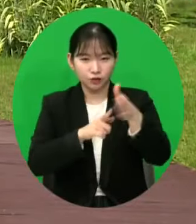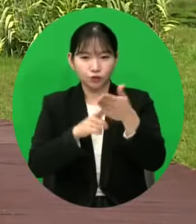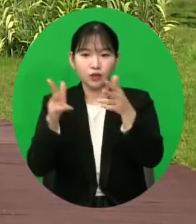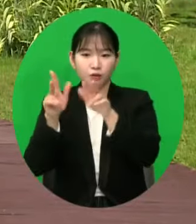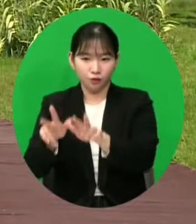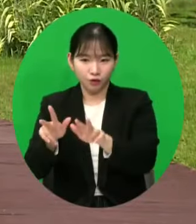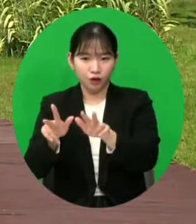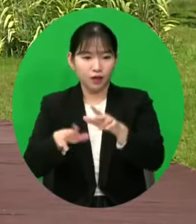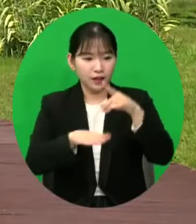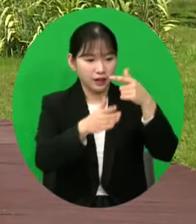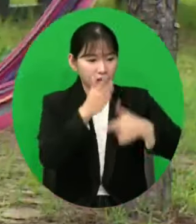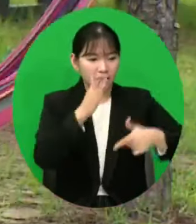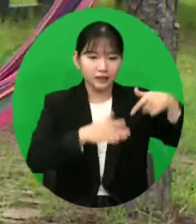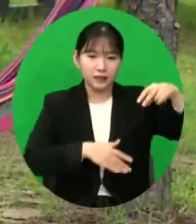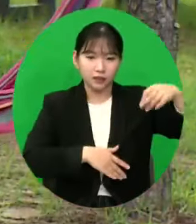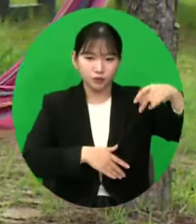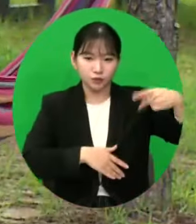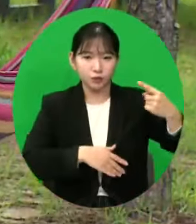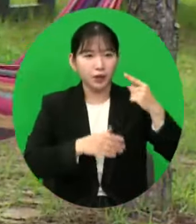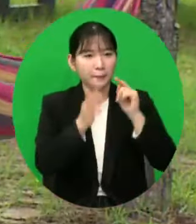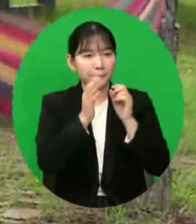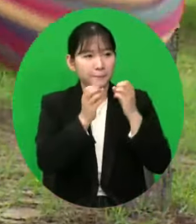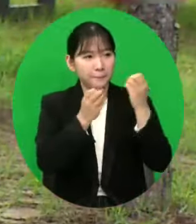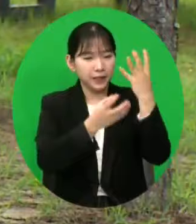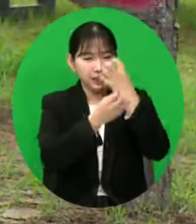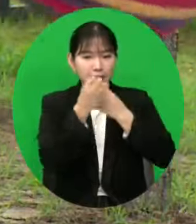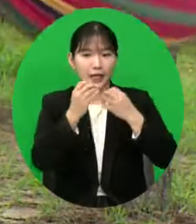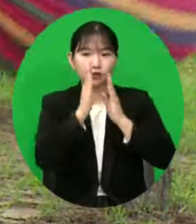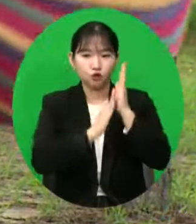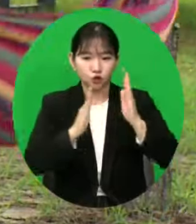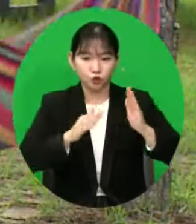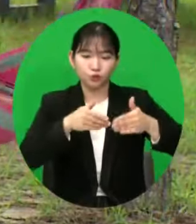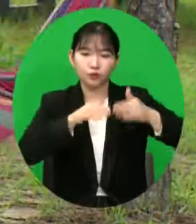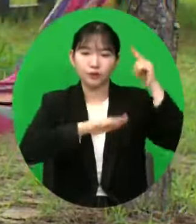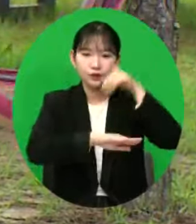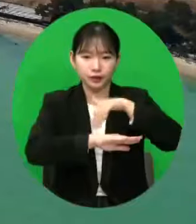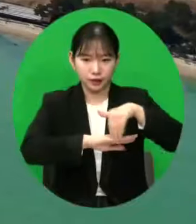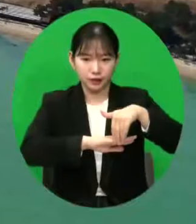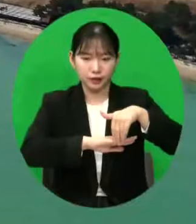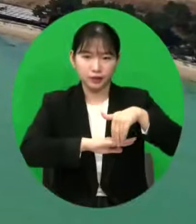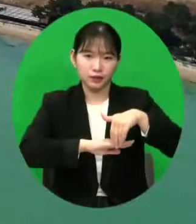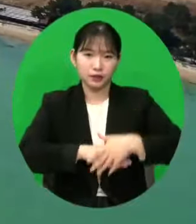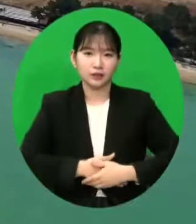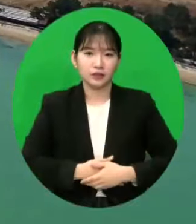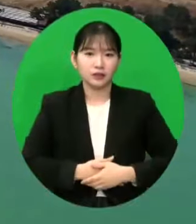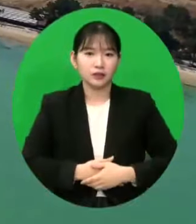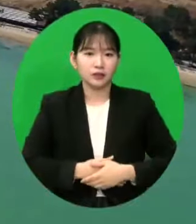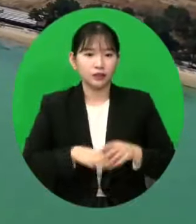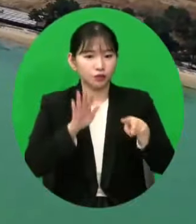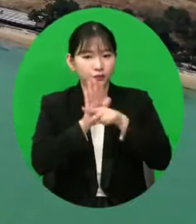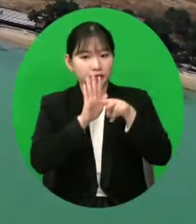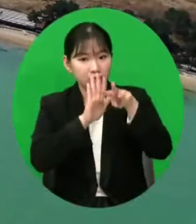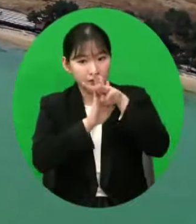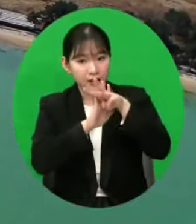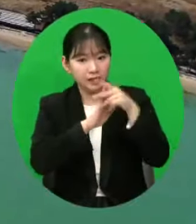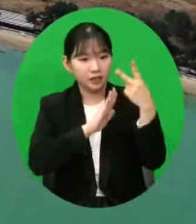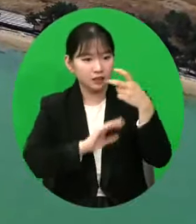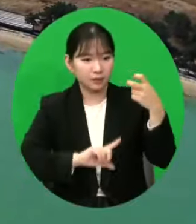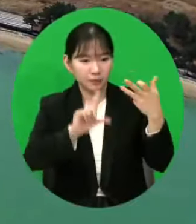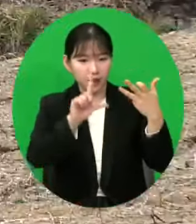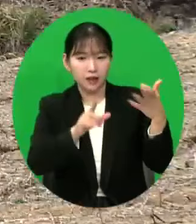공연장과 강진 가우도에는 빛의 숲 관광 갤러리 등이 조성될 예정입니다. 2, 3단계는